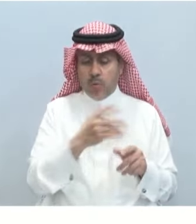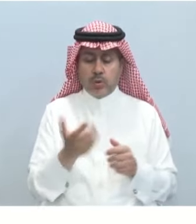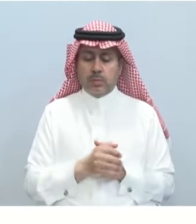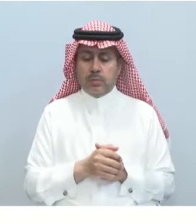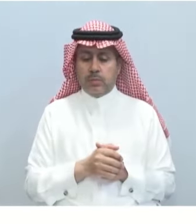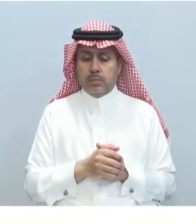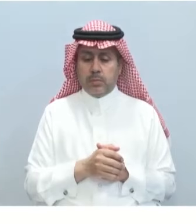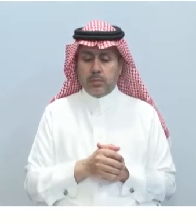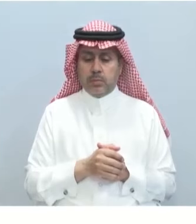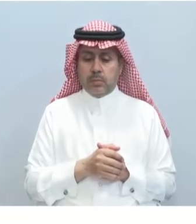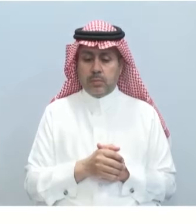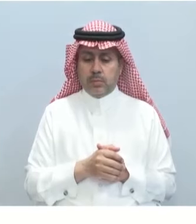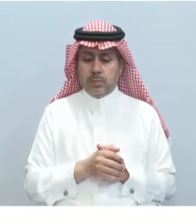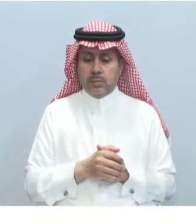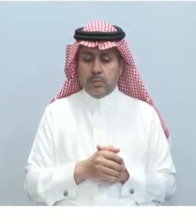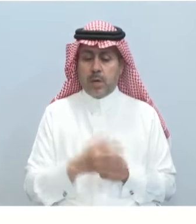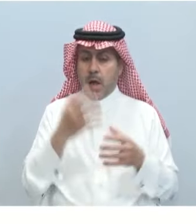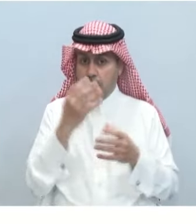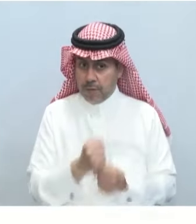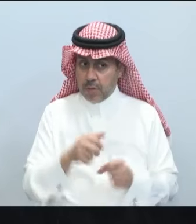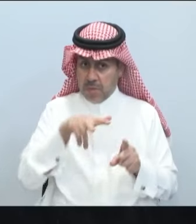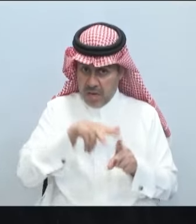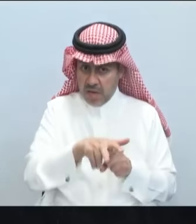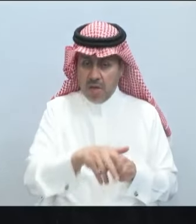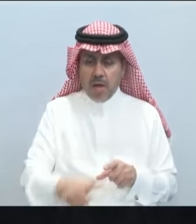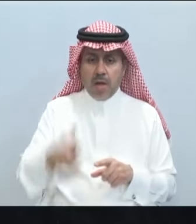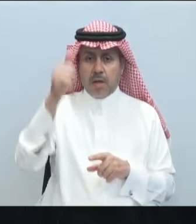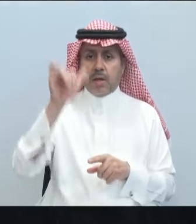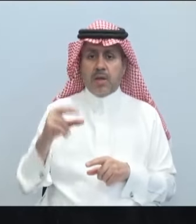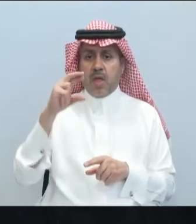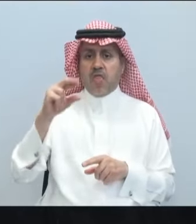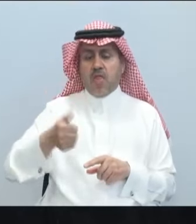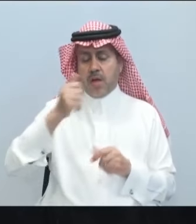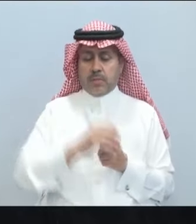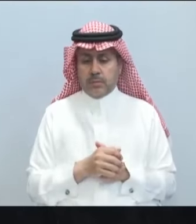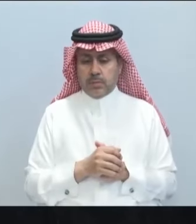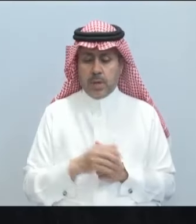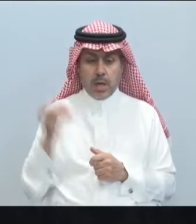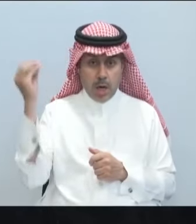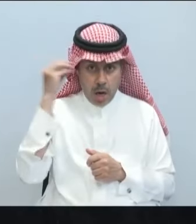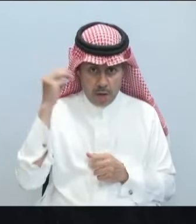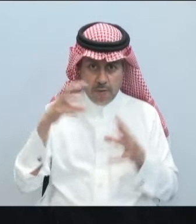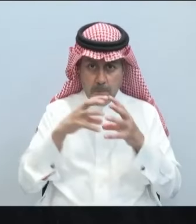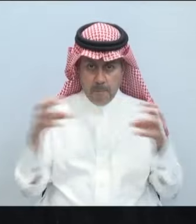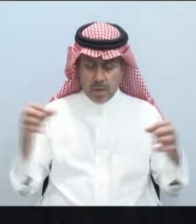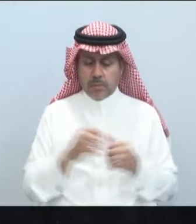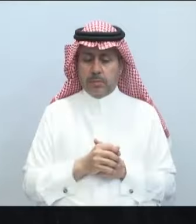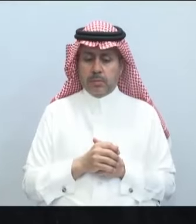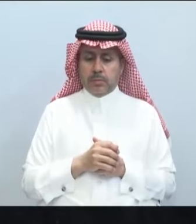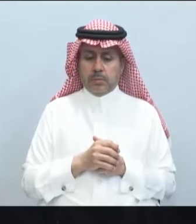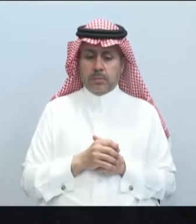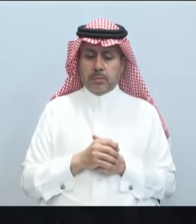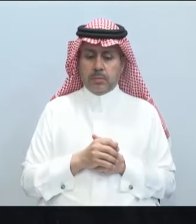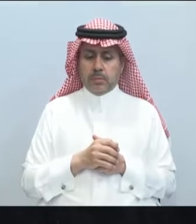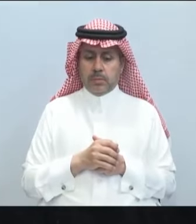بهذه المصطلحات لان عدم معرفتك لهذه المصطلحات فانك لا تستطيع ان تعرف ما